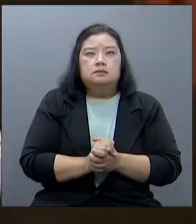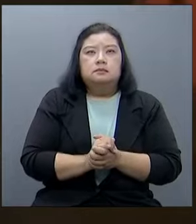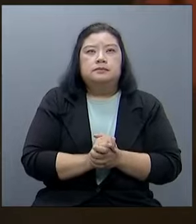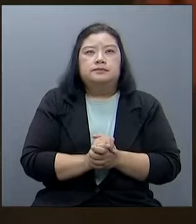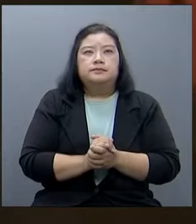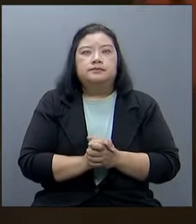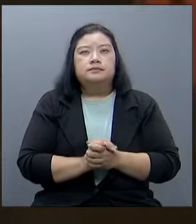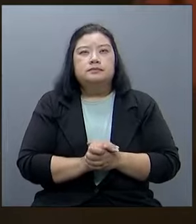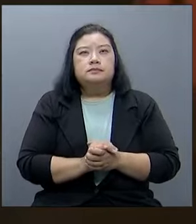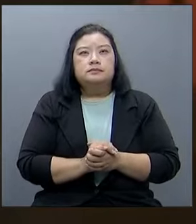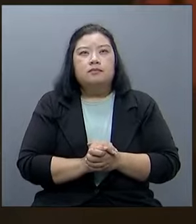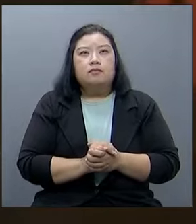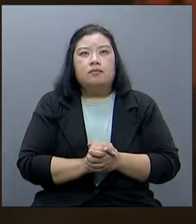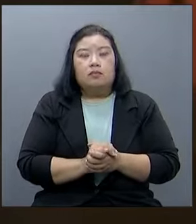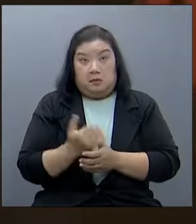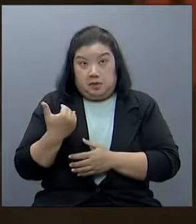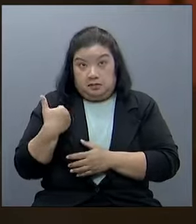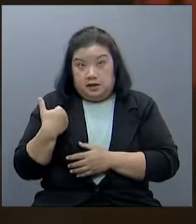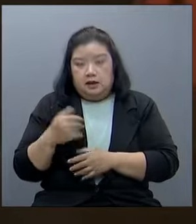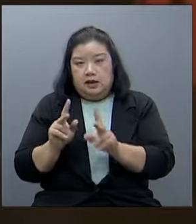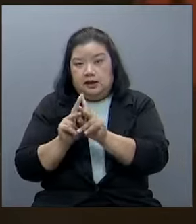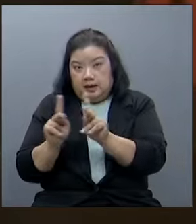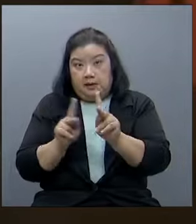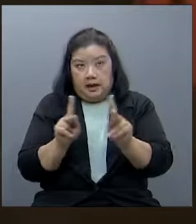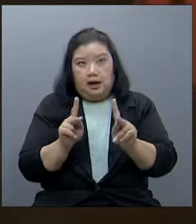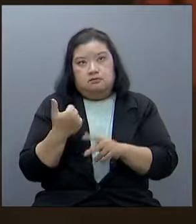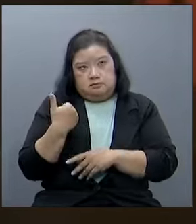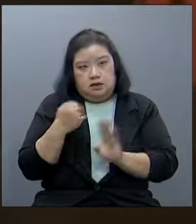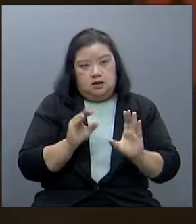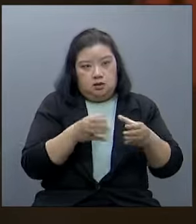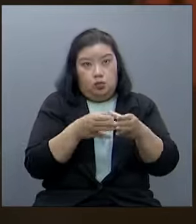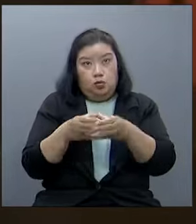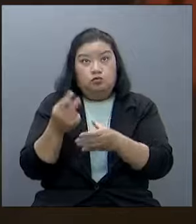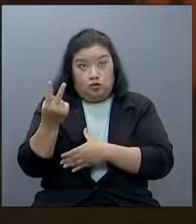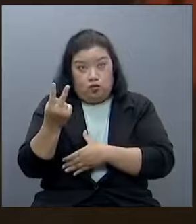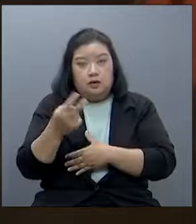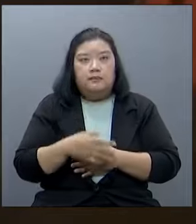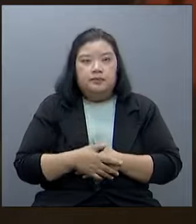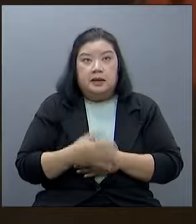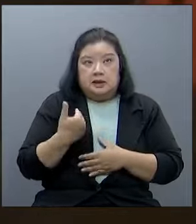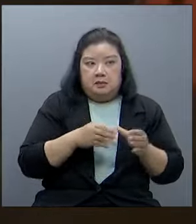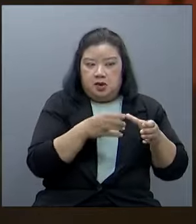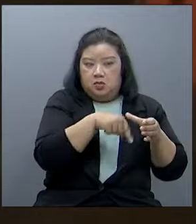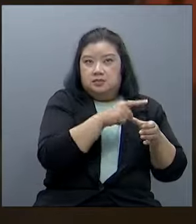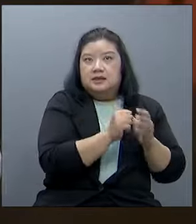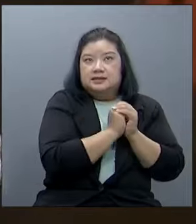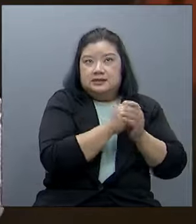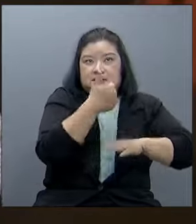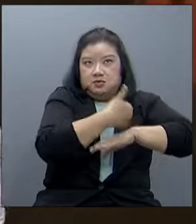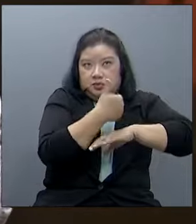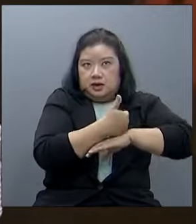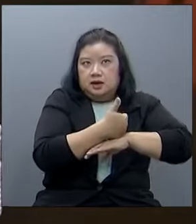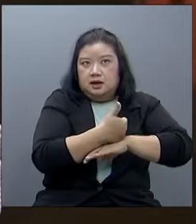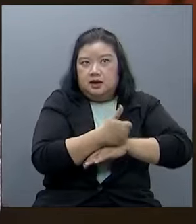เพรฉนั้นมม 2 โ้ธีไอ้โว้ธีหลังนคือจีนจีนเปประธาน จเปนหักก